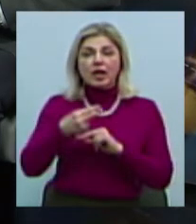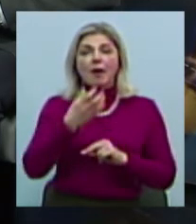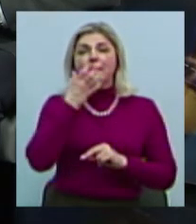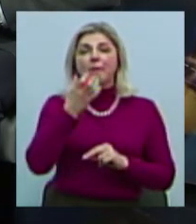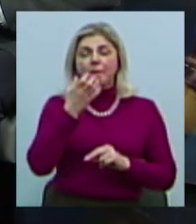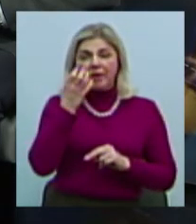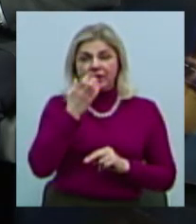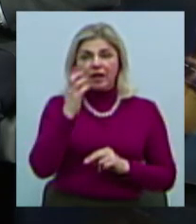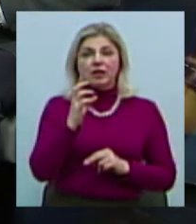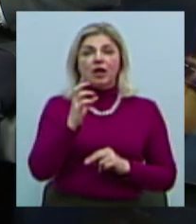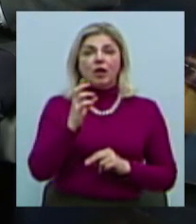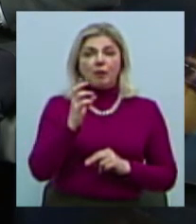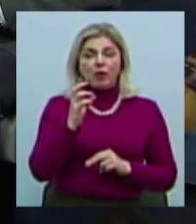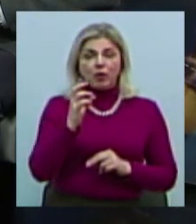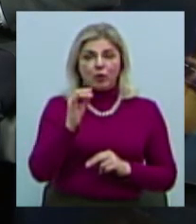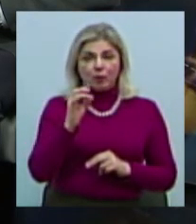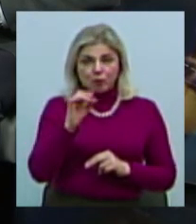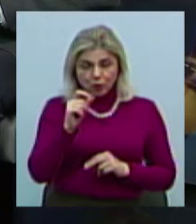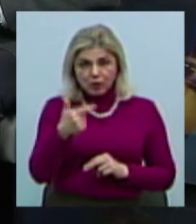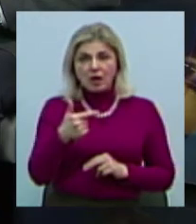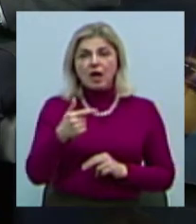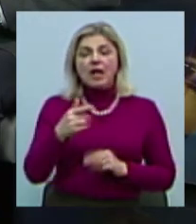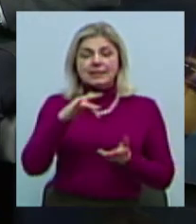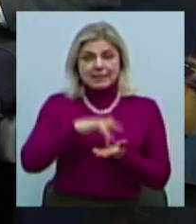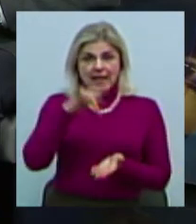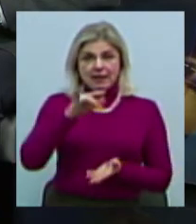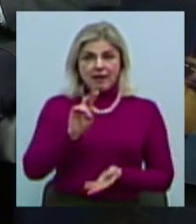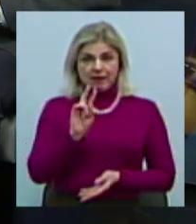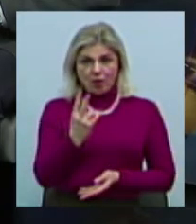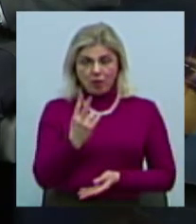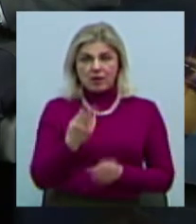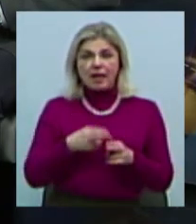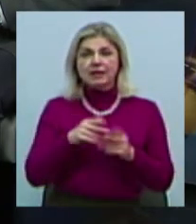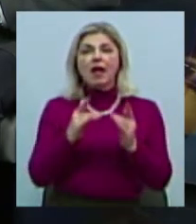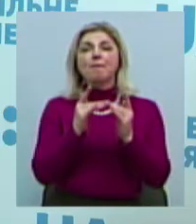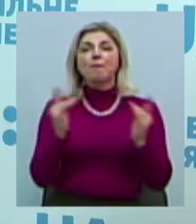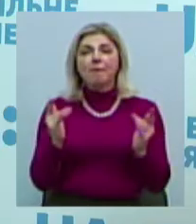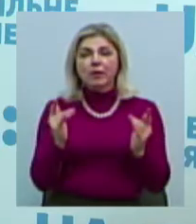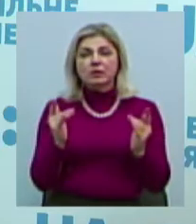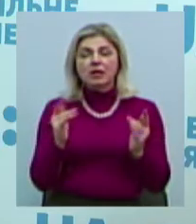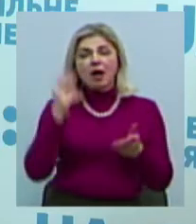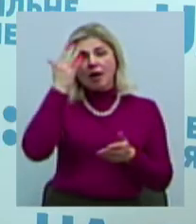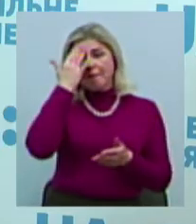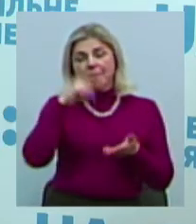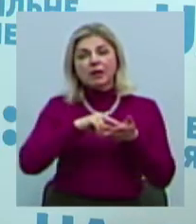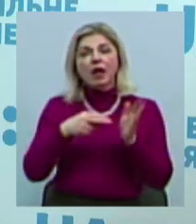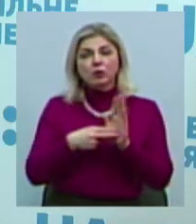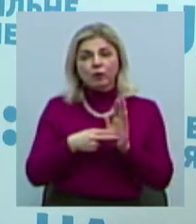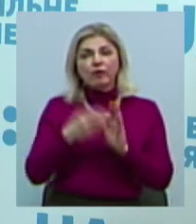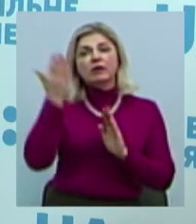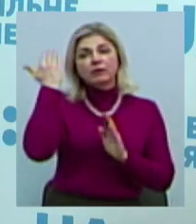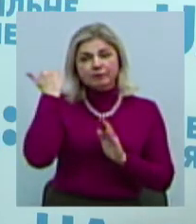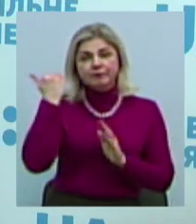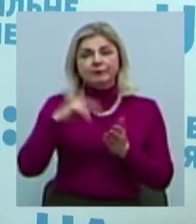обхід, в об'їзд центру міста Миколаєва. Цей міст планується, планувалося і